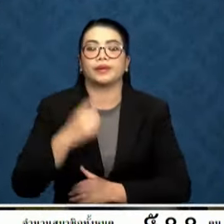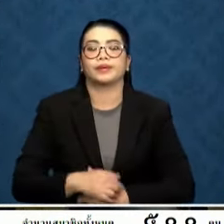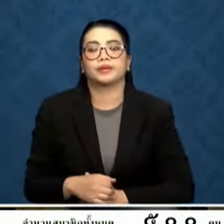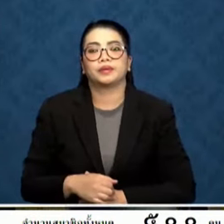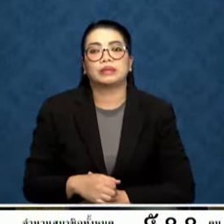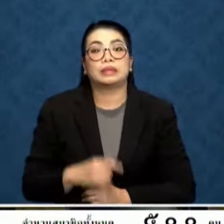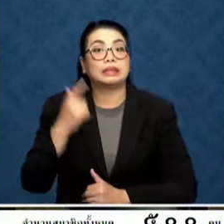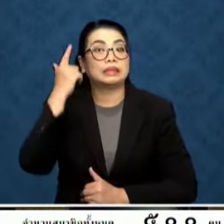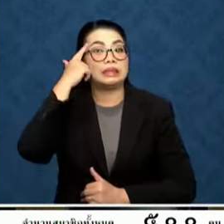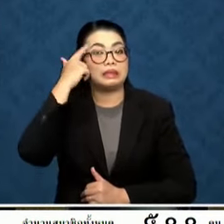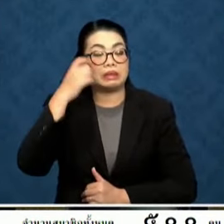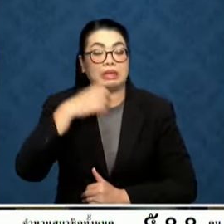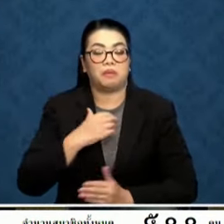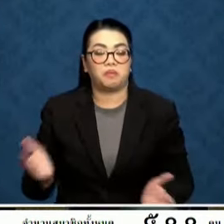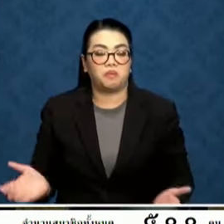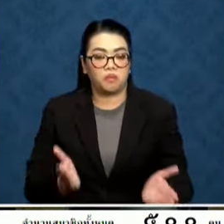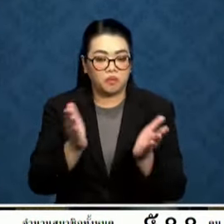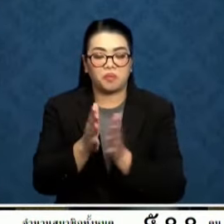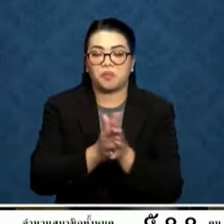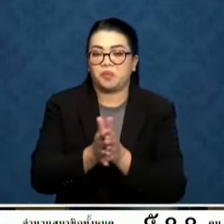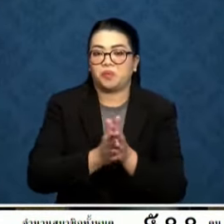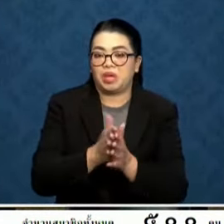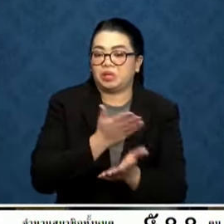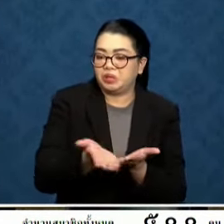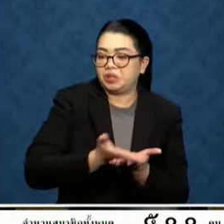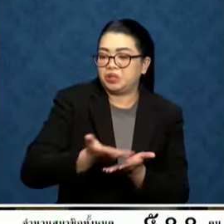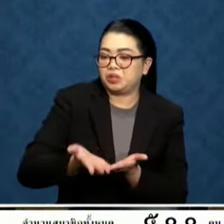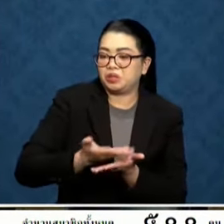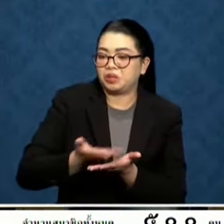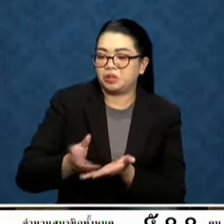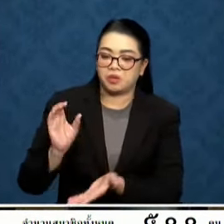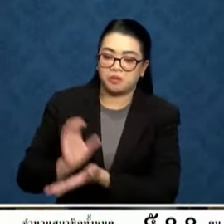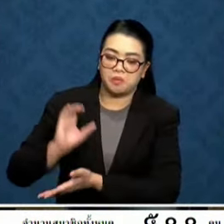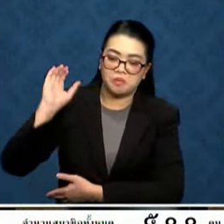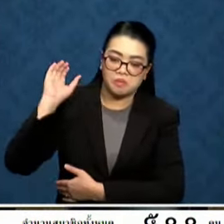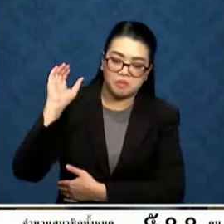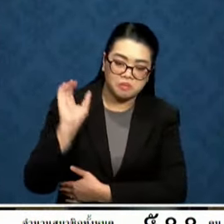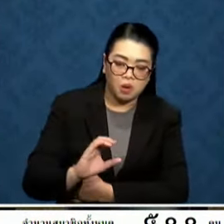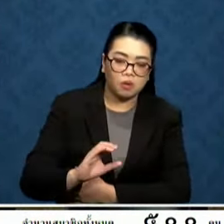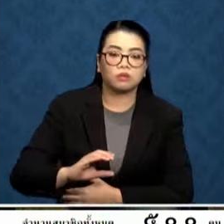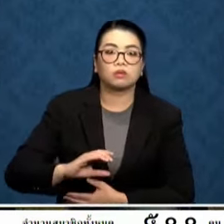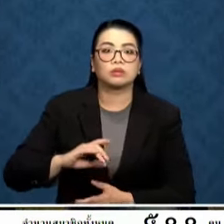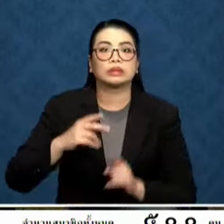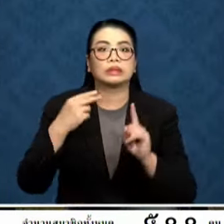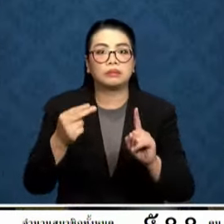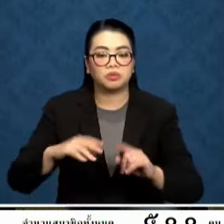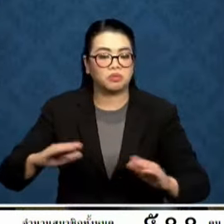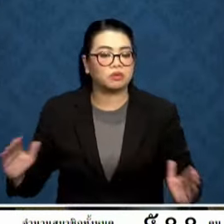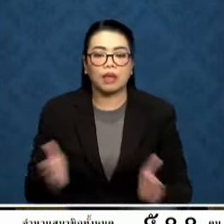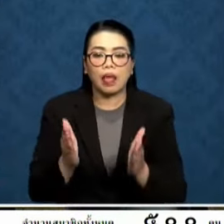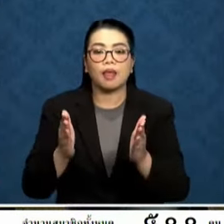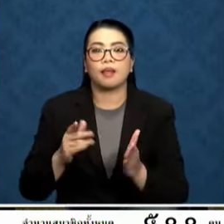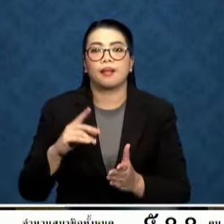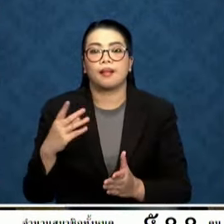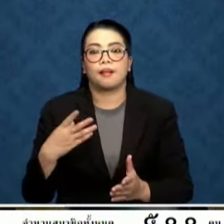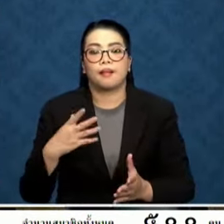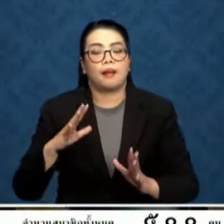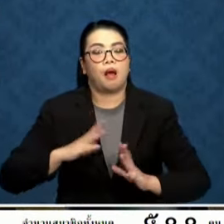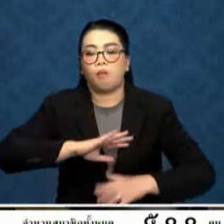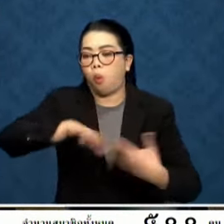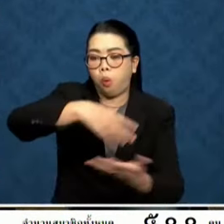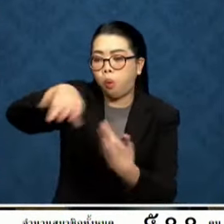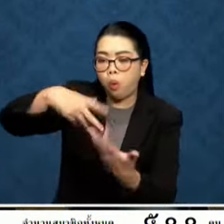หวังว่าการกระตุ้นการบริโภคด้วยเม็ดเงินมหาศาลในระยะสั้นจะไปทำให้เกิด